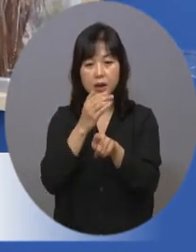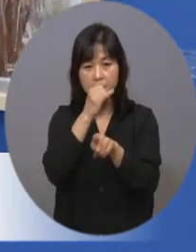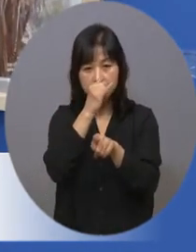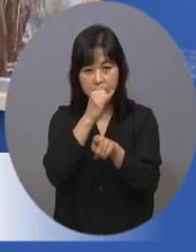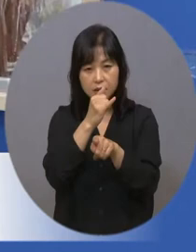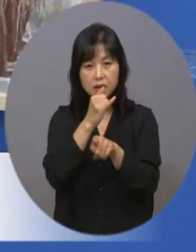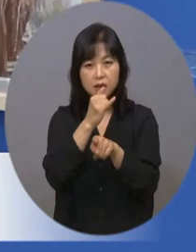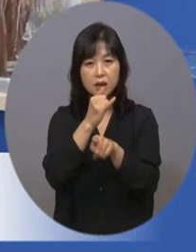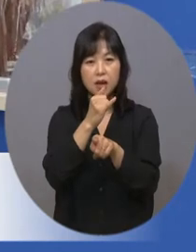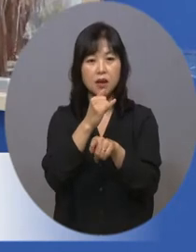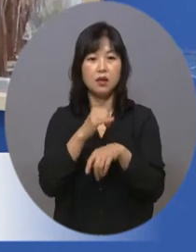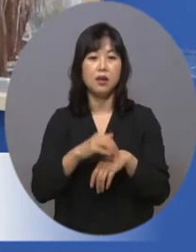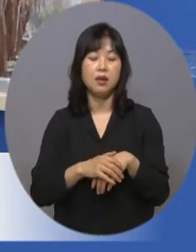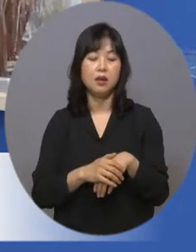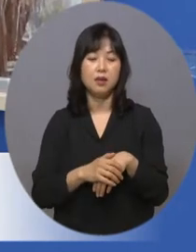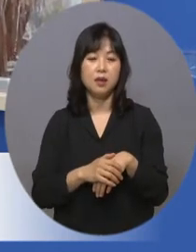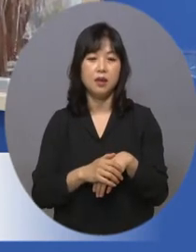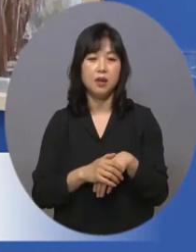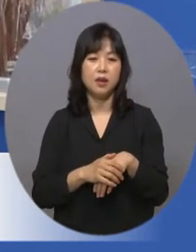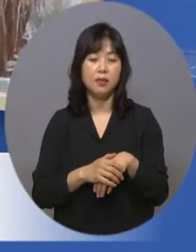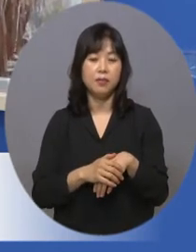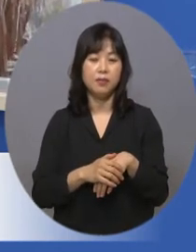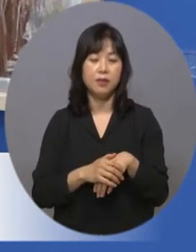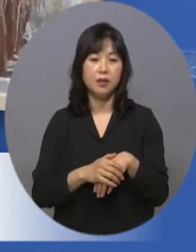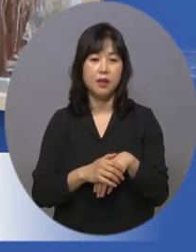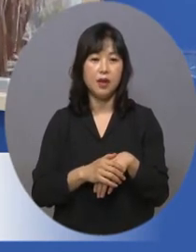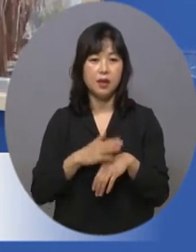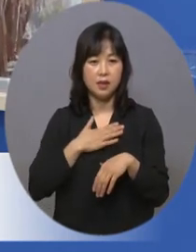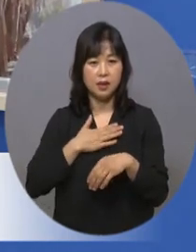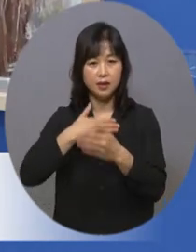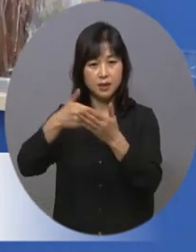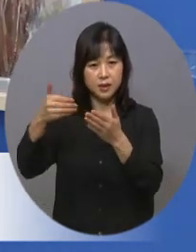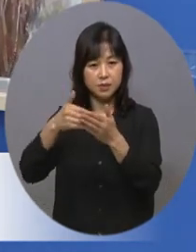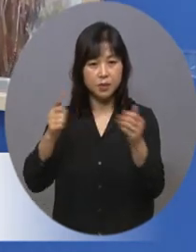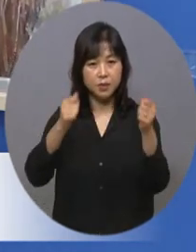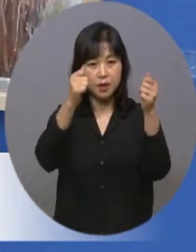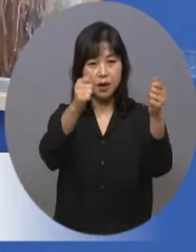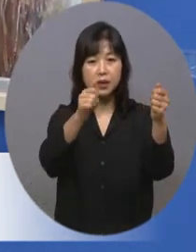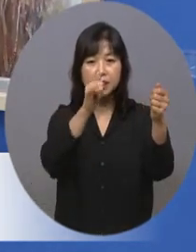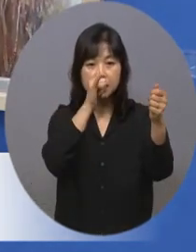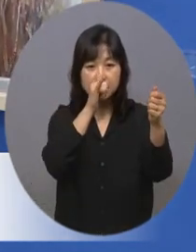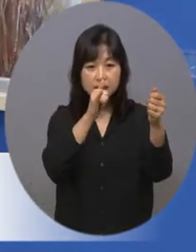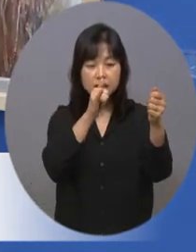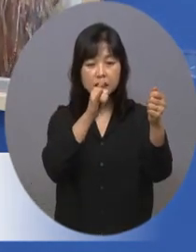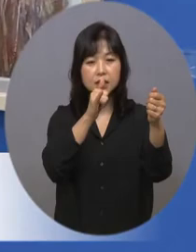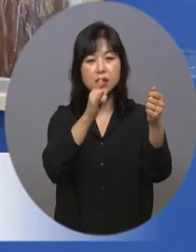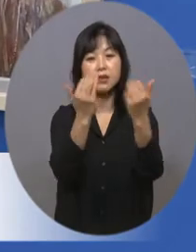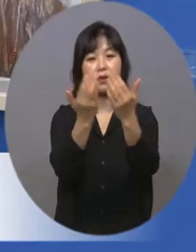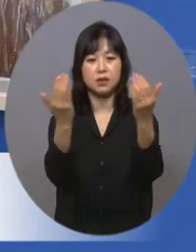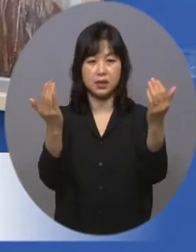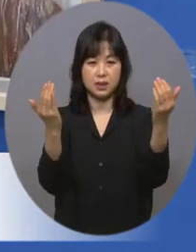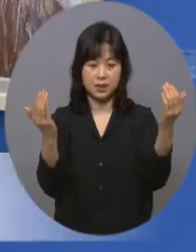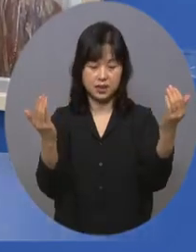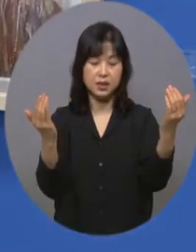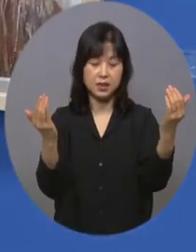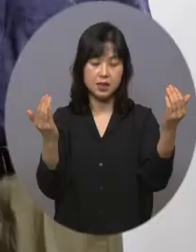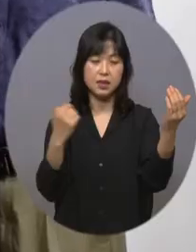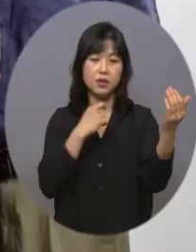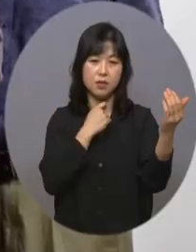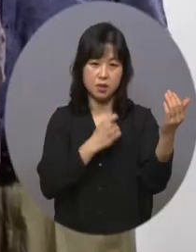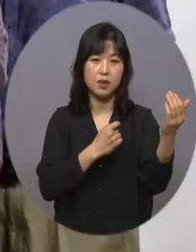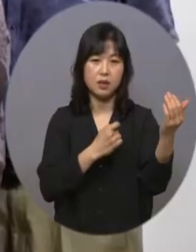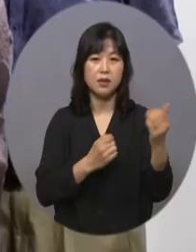그림 한 점 정도는 심은경의 풍경을 걸어놓을 수 있는 그런 전시가 됐으면 하고